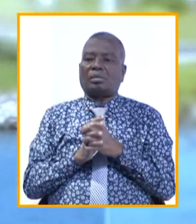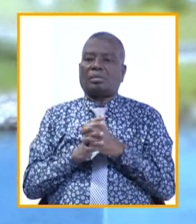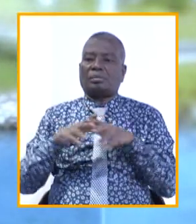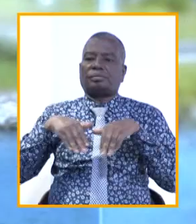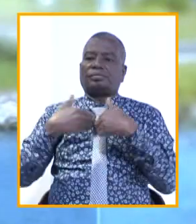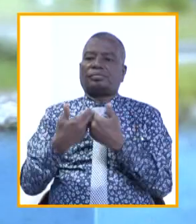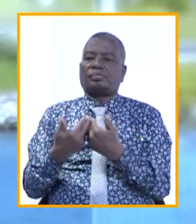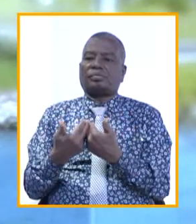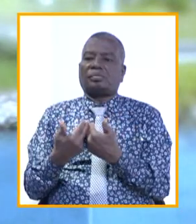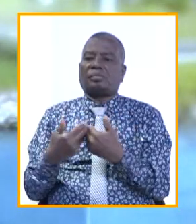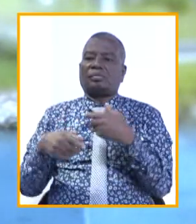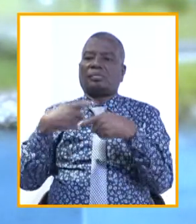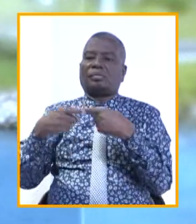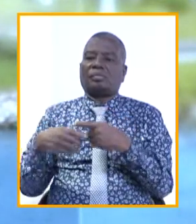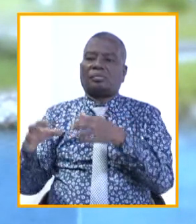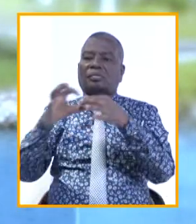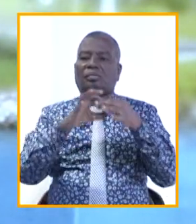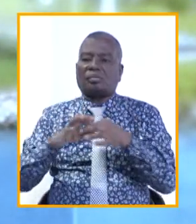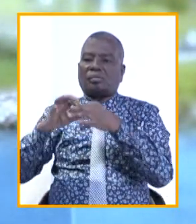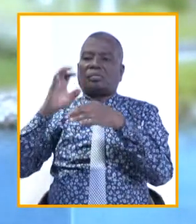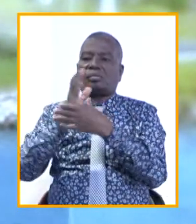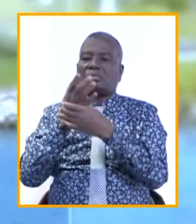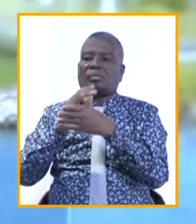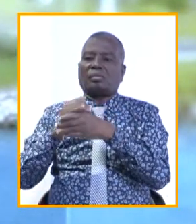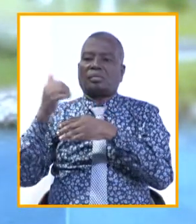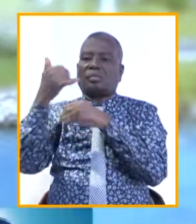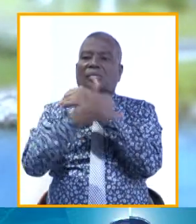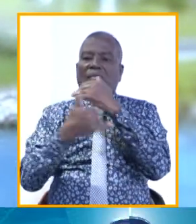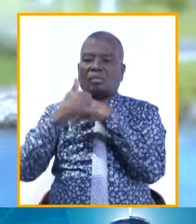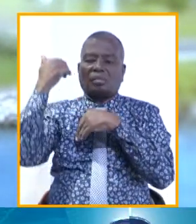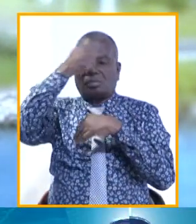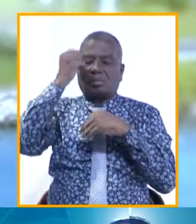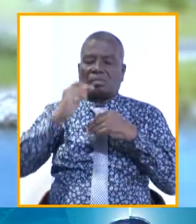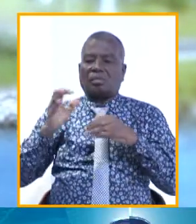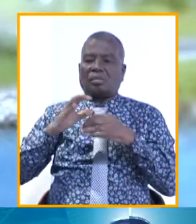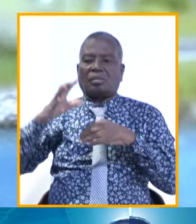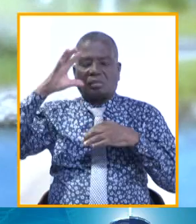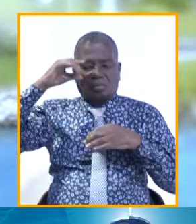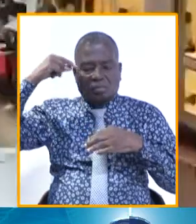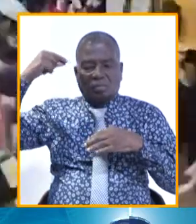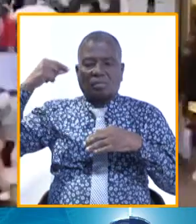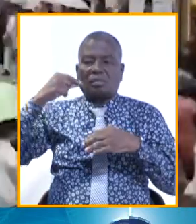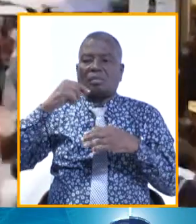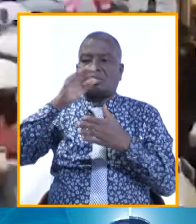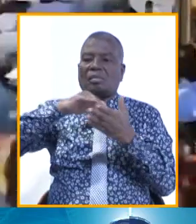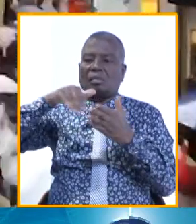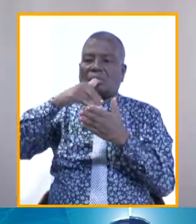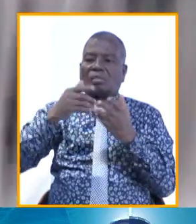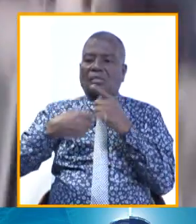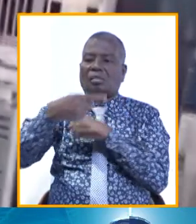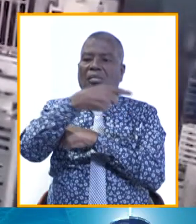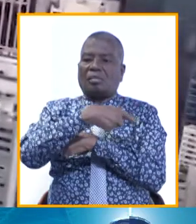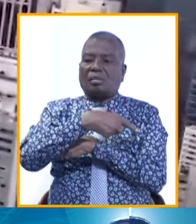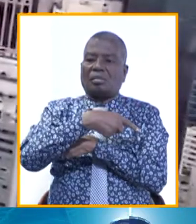Comment se porte la coopération entre les pays africains et la Chine? Question au centre, il y a quelques